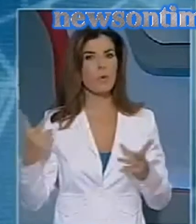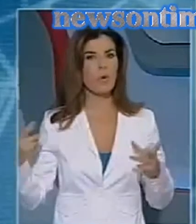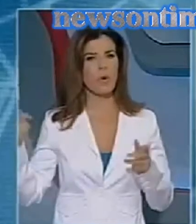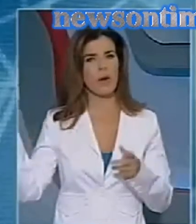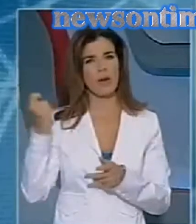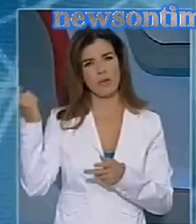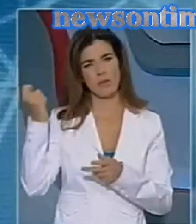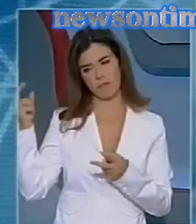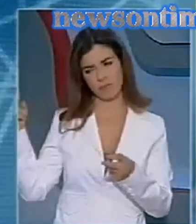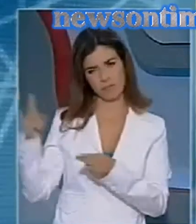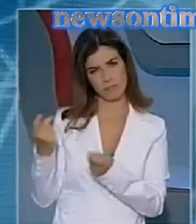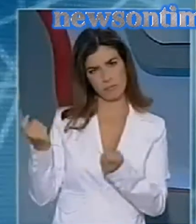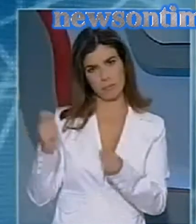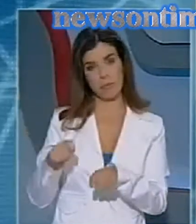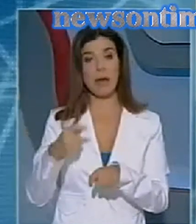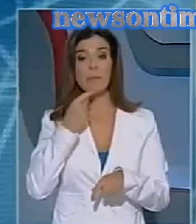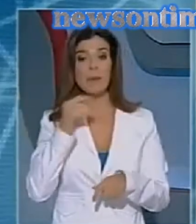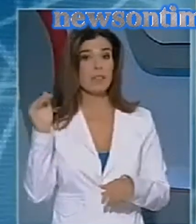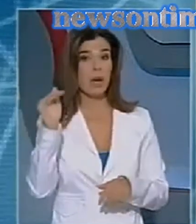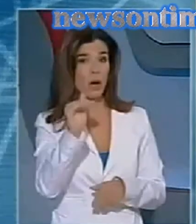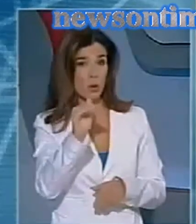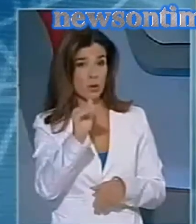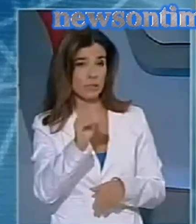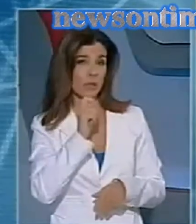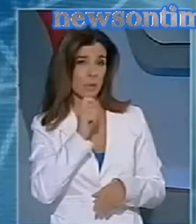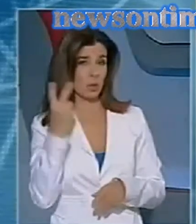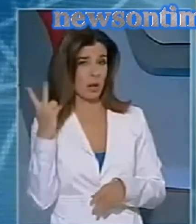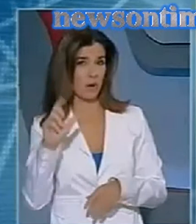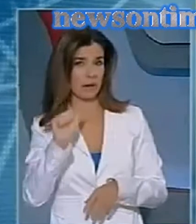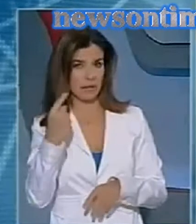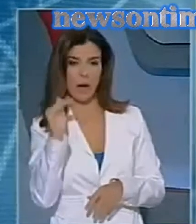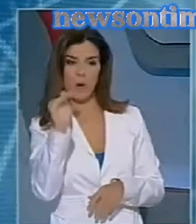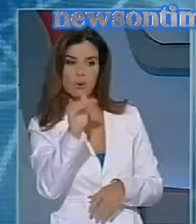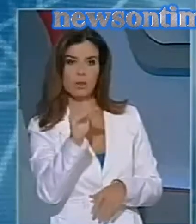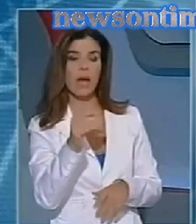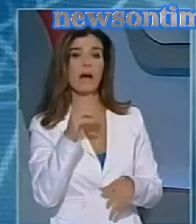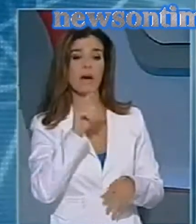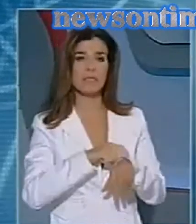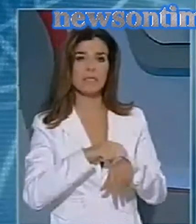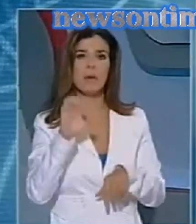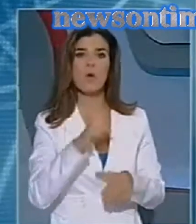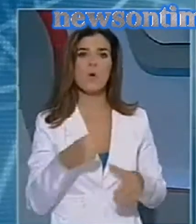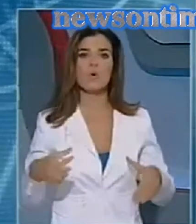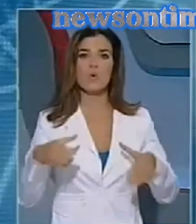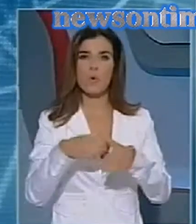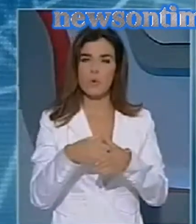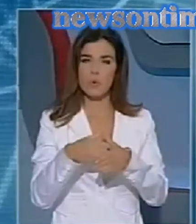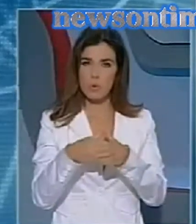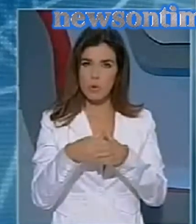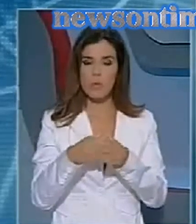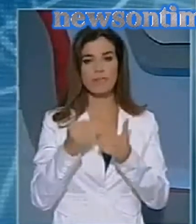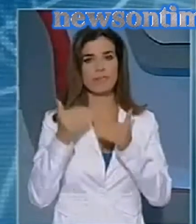κουρέματος του ελληνικού χρέους. Στην ερώτηση της ανταποκρίτριας του Αντένα Μέρη Σαρώνη για το αν το Eurogroup μεταθέτει τις αποφάσεις του για την Αθήνα μέσα